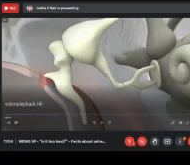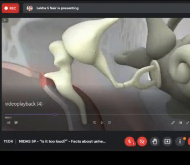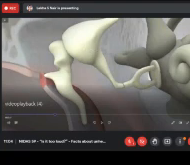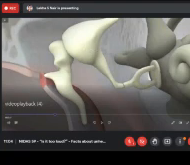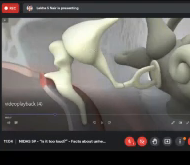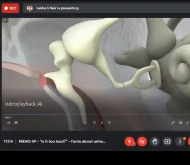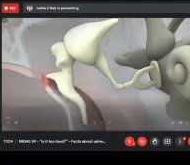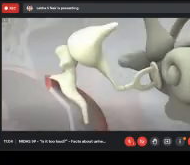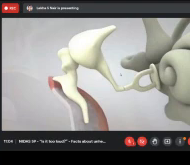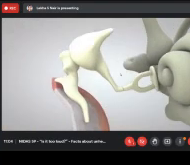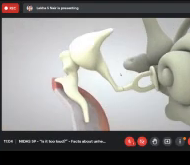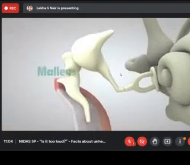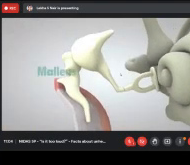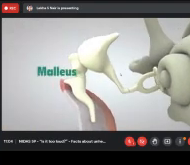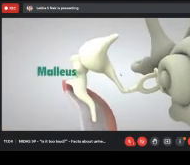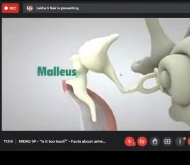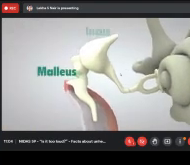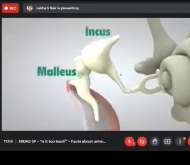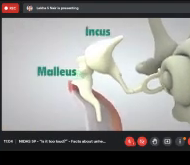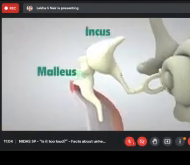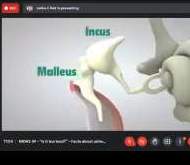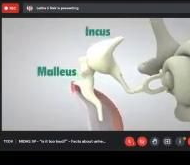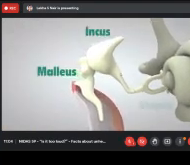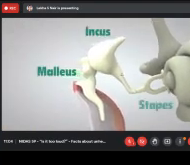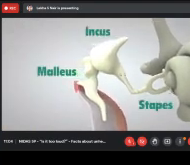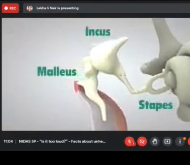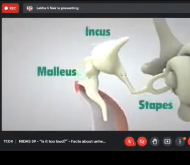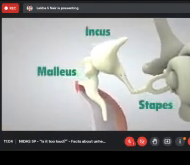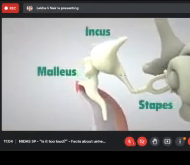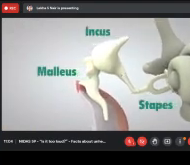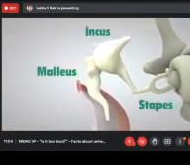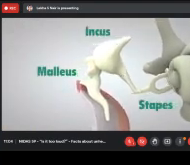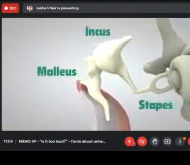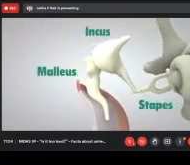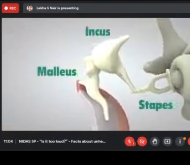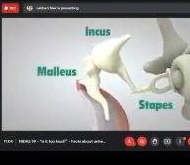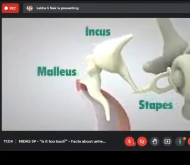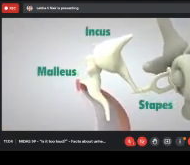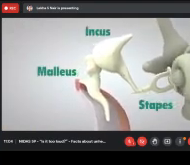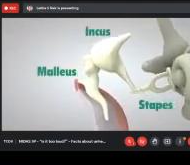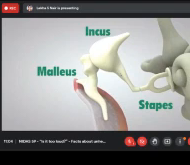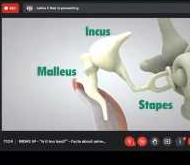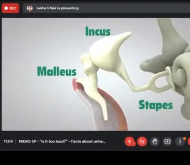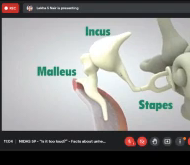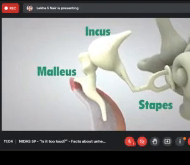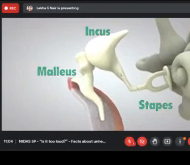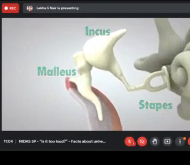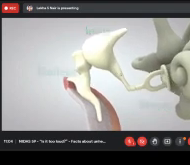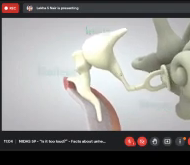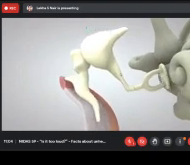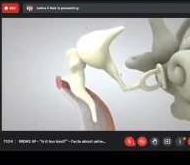ഈ പാടയിൽ തട്ടുന്ന ആ ഒരു വൈബ്രേഷൻസ് ഈ മാലിയസിൽ കൂടി അത് പാസ് ചെയ്യുന്നുണ്ട്. മാലിയസ്, അത്